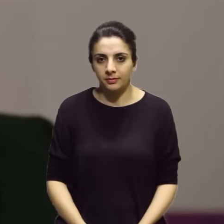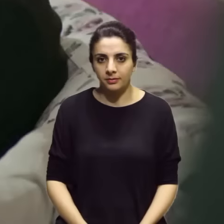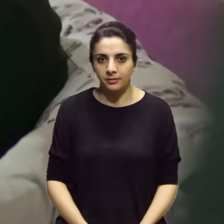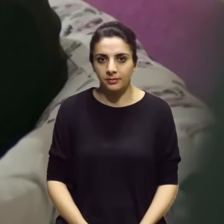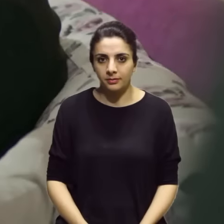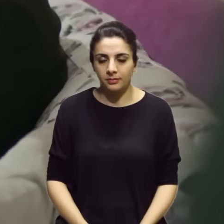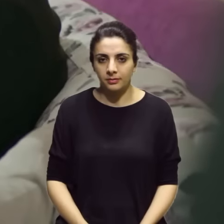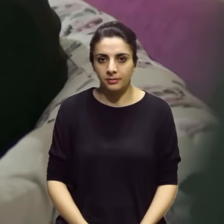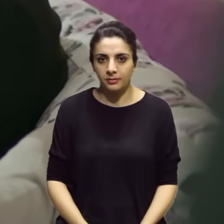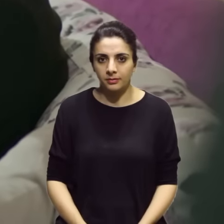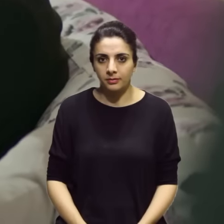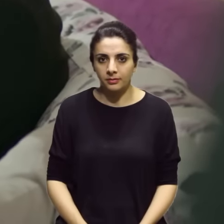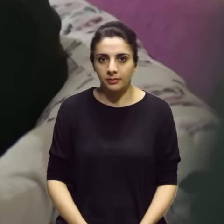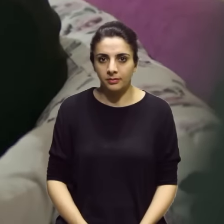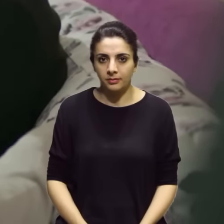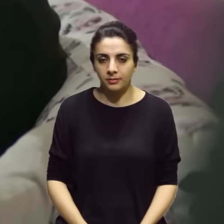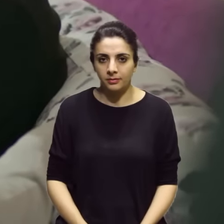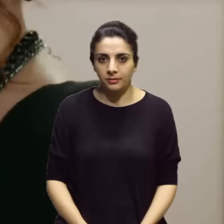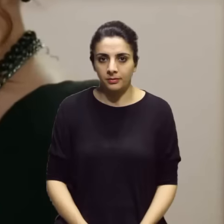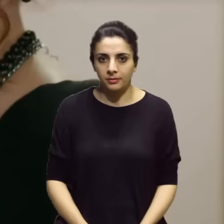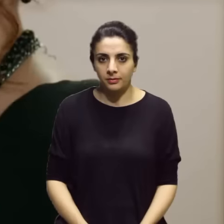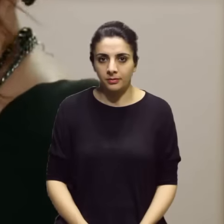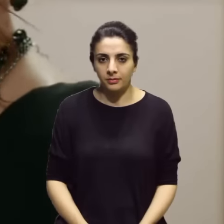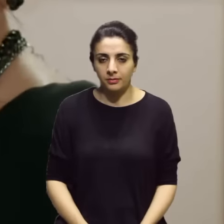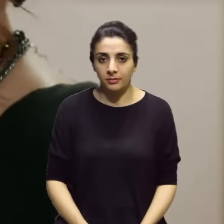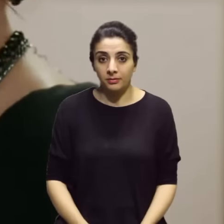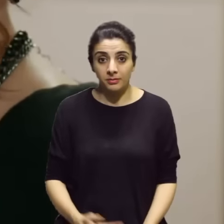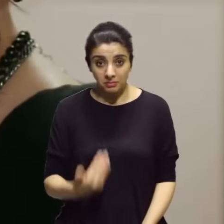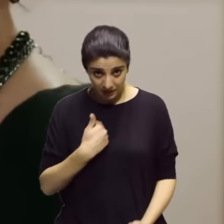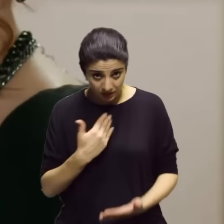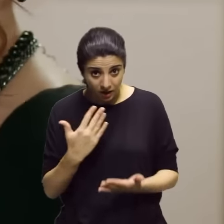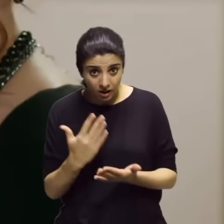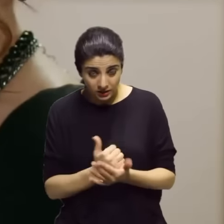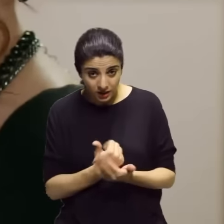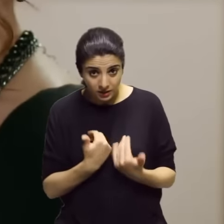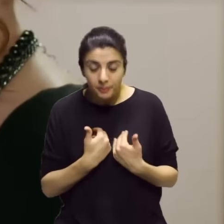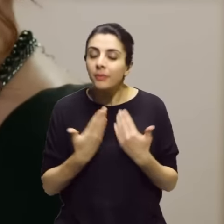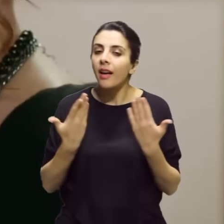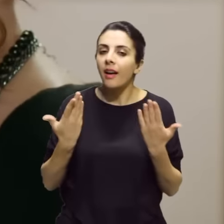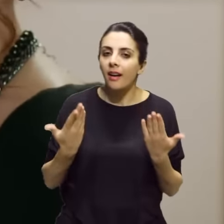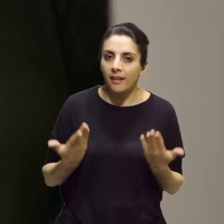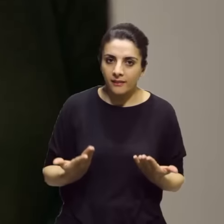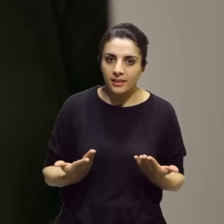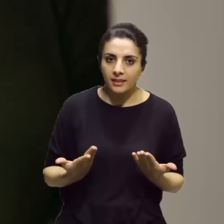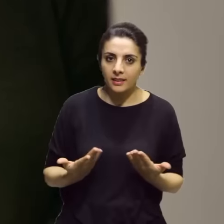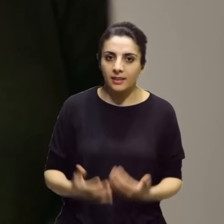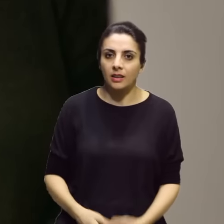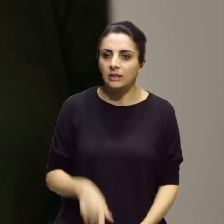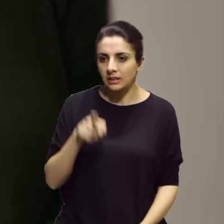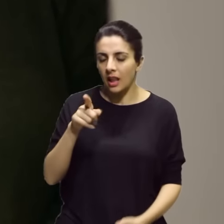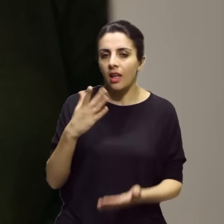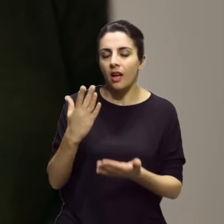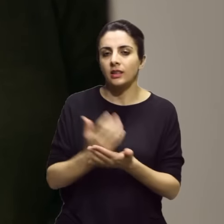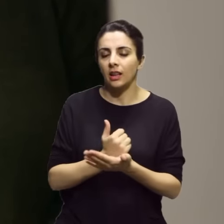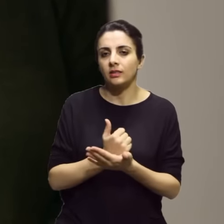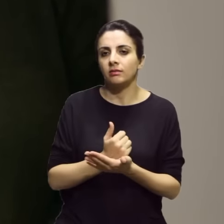Mazhar başını sallayarak kapıya çevirdi. Ben kazandım. Evet. Sen